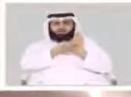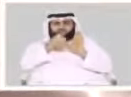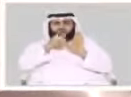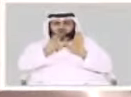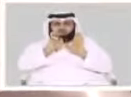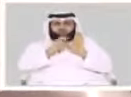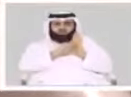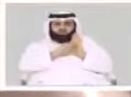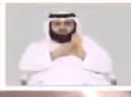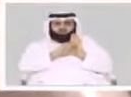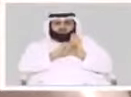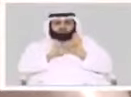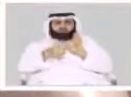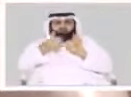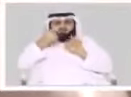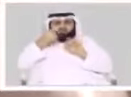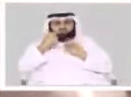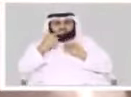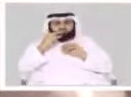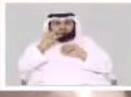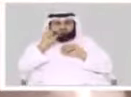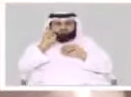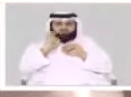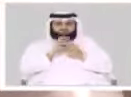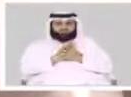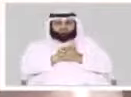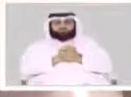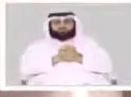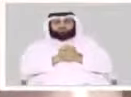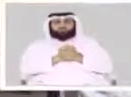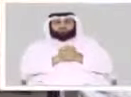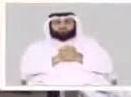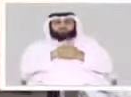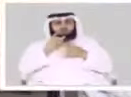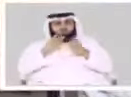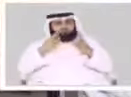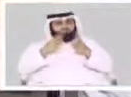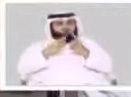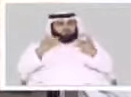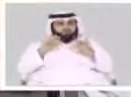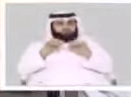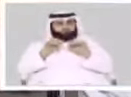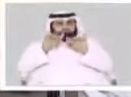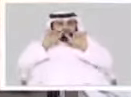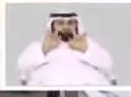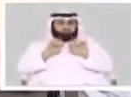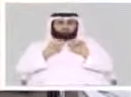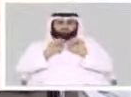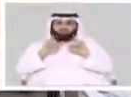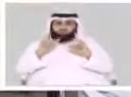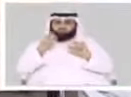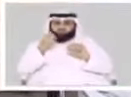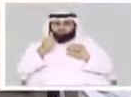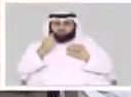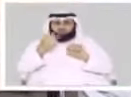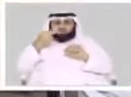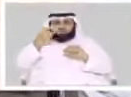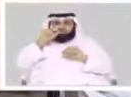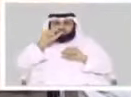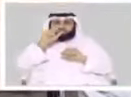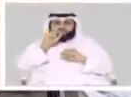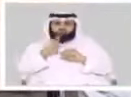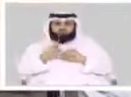أحسنت فضيلة الشيخ. حقيقة هذا يعني استقصاء جيد لموضوع العقد من ناحية الدلالة